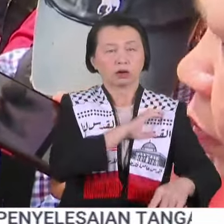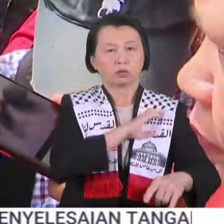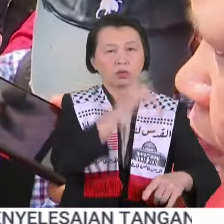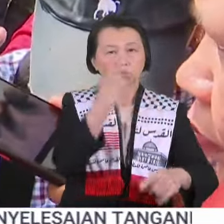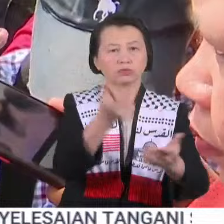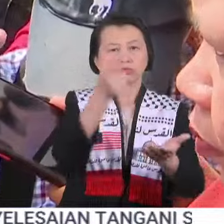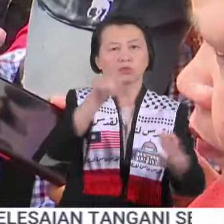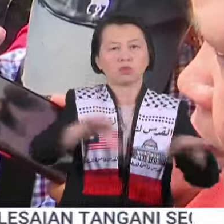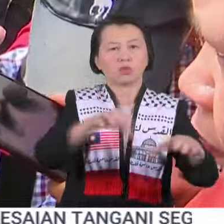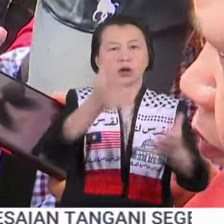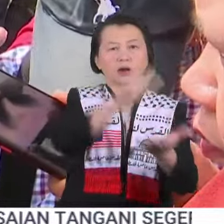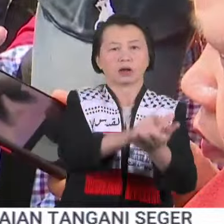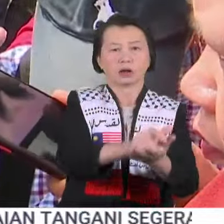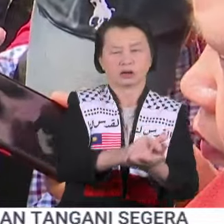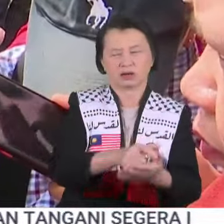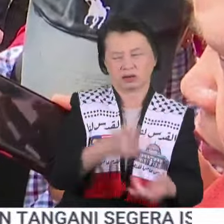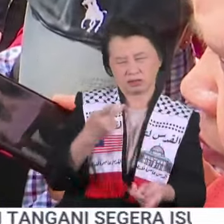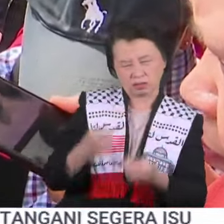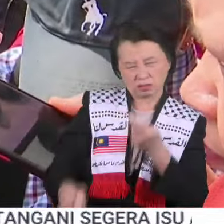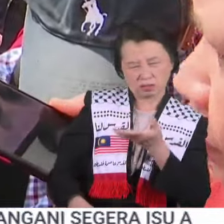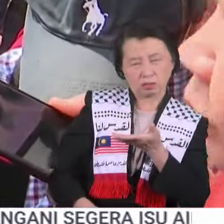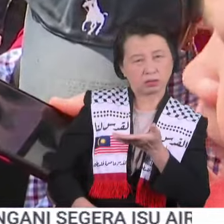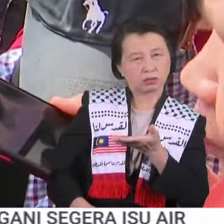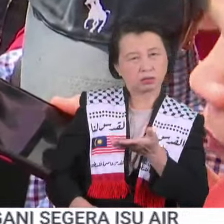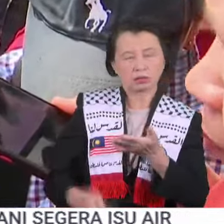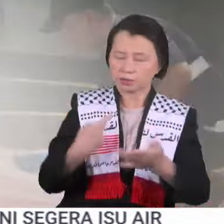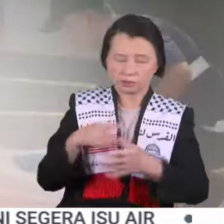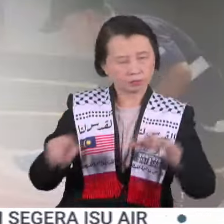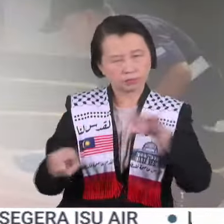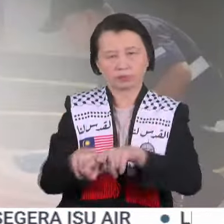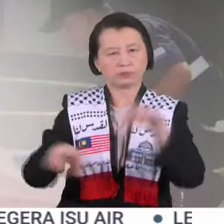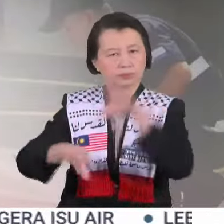logik. Jadi kita nak siasat.